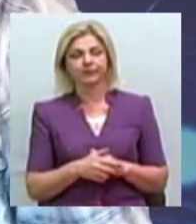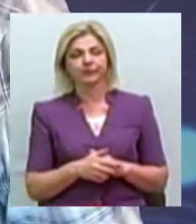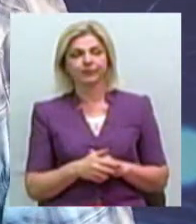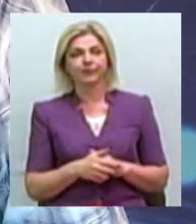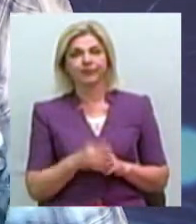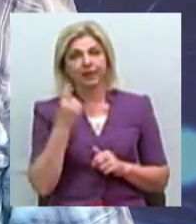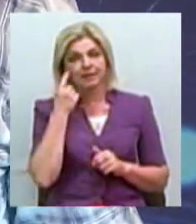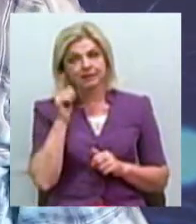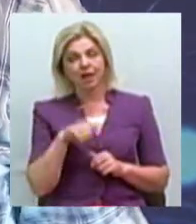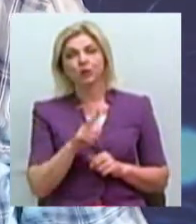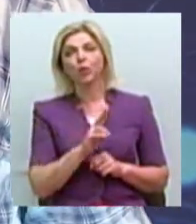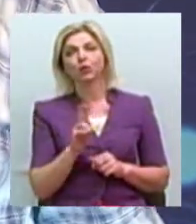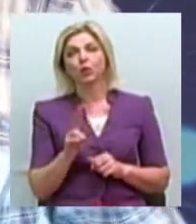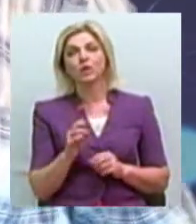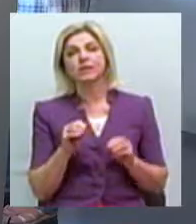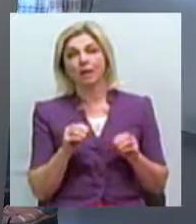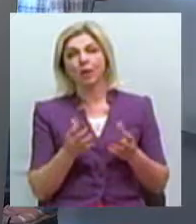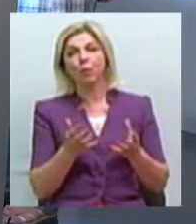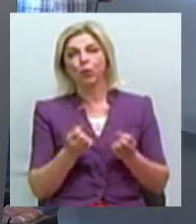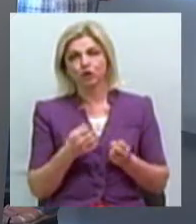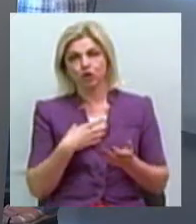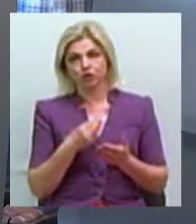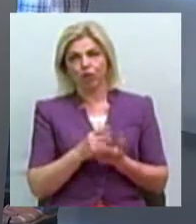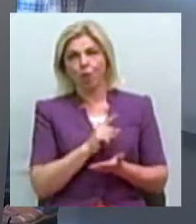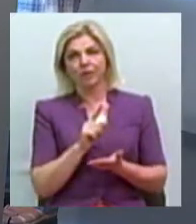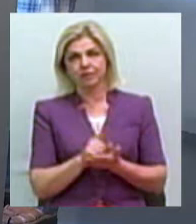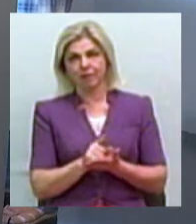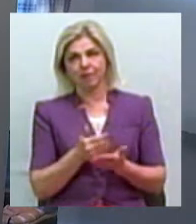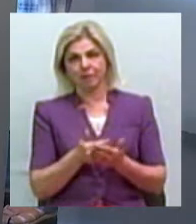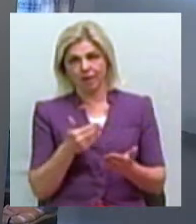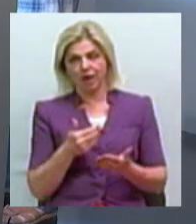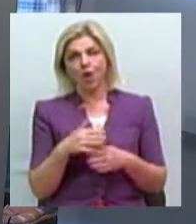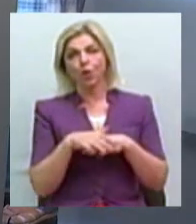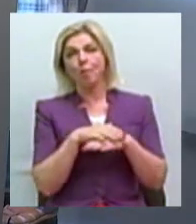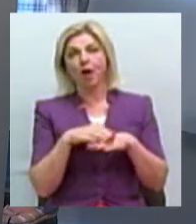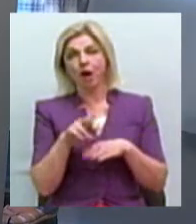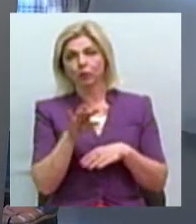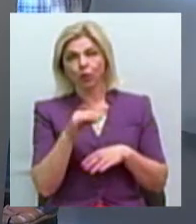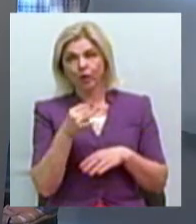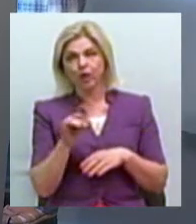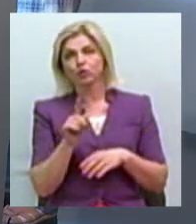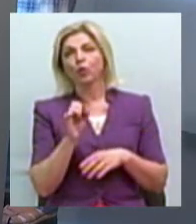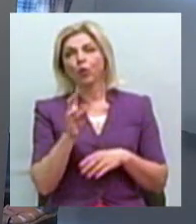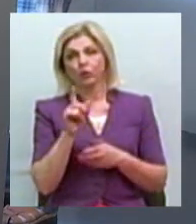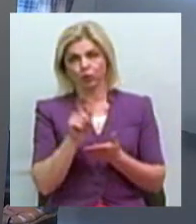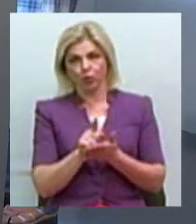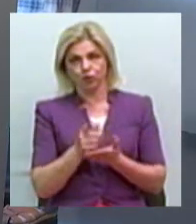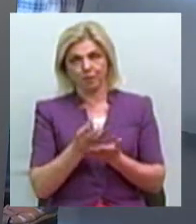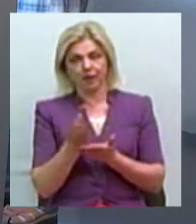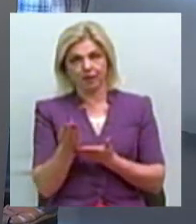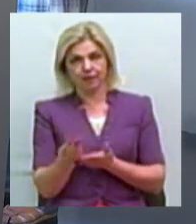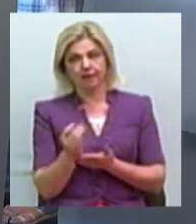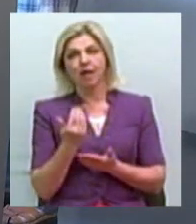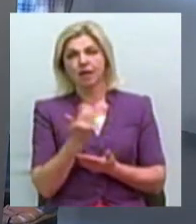знал тот, кто ее получает, свои обязательства перед громадой, что он должен платить. И это